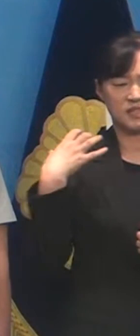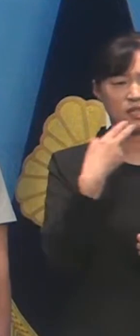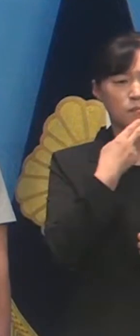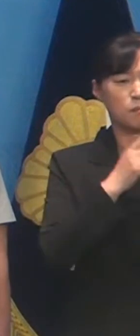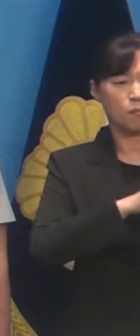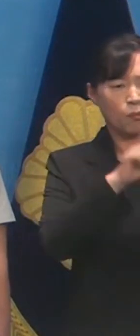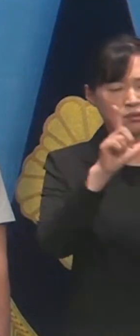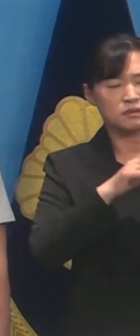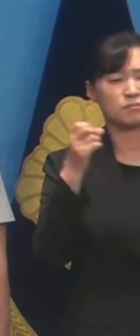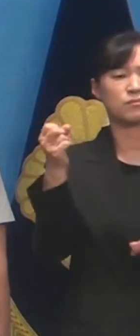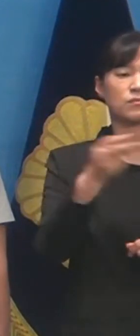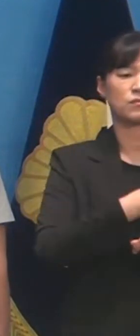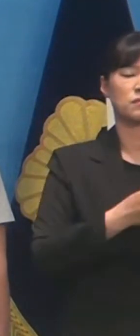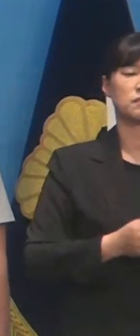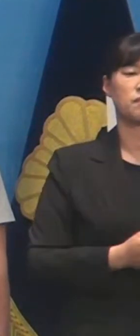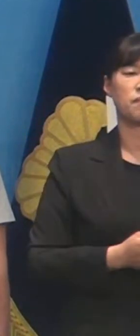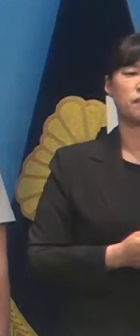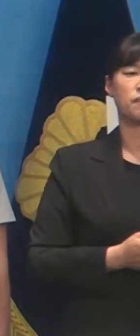무책임과